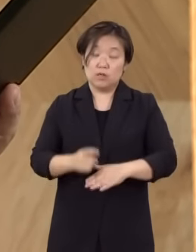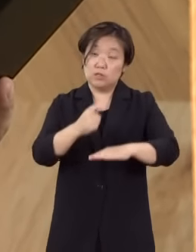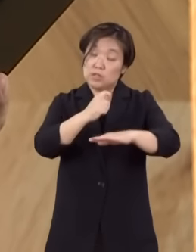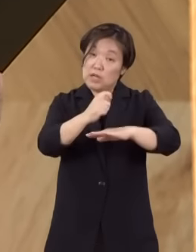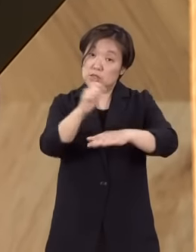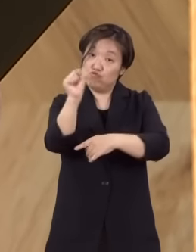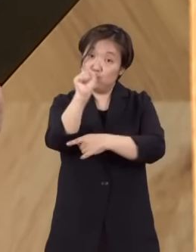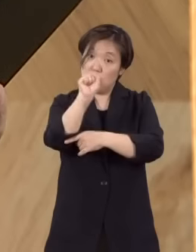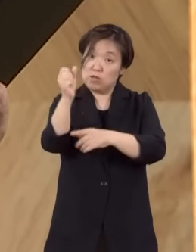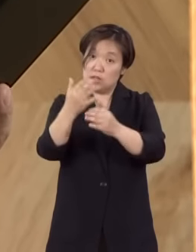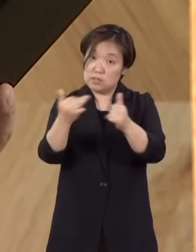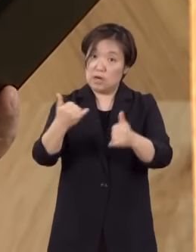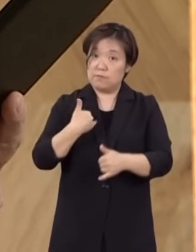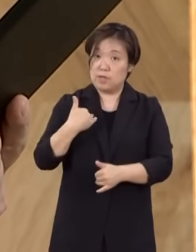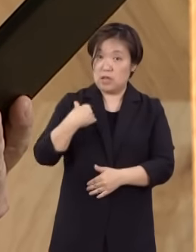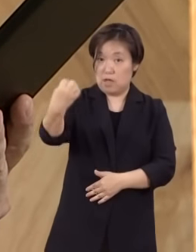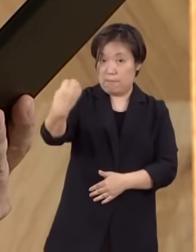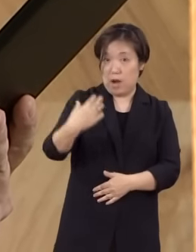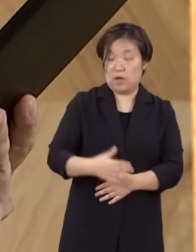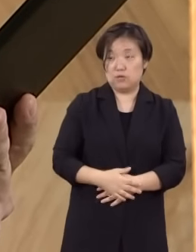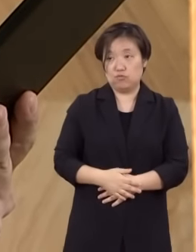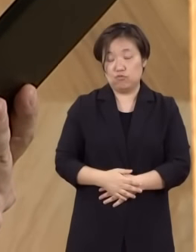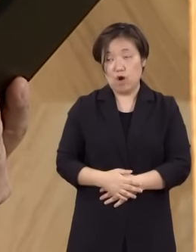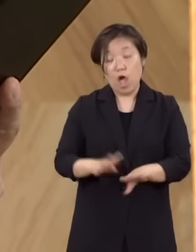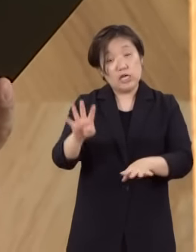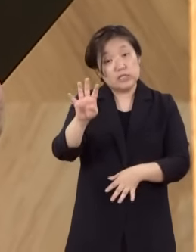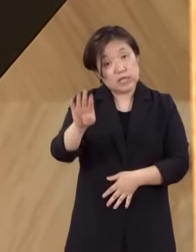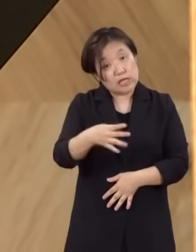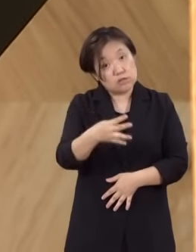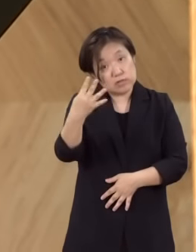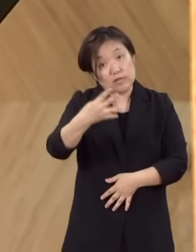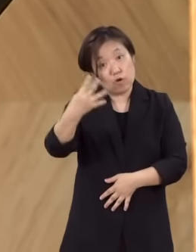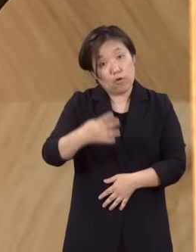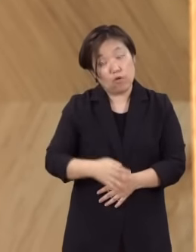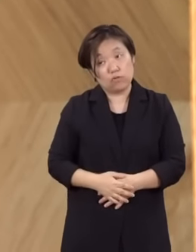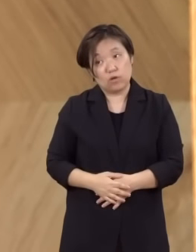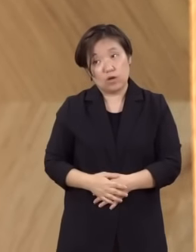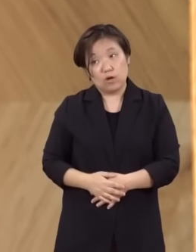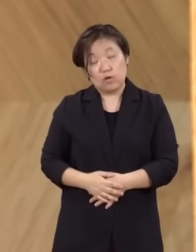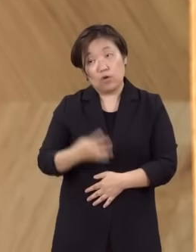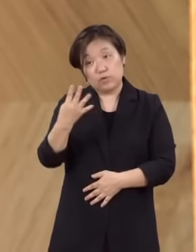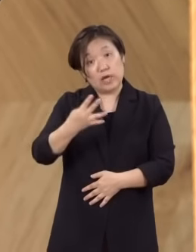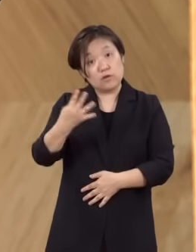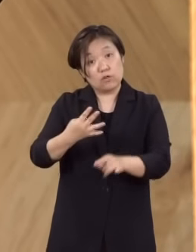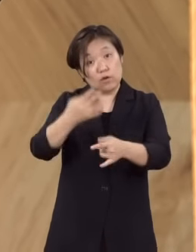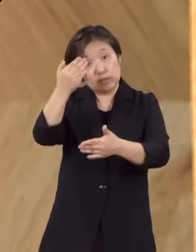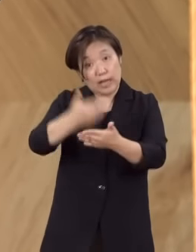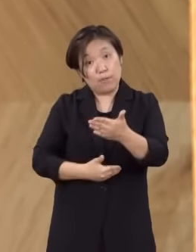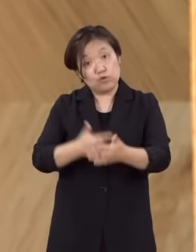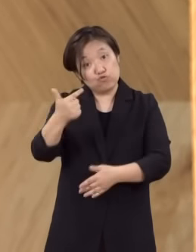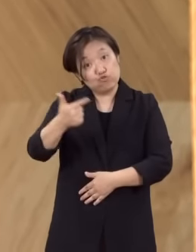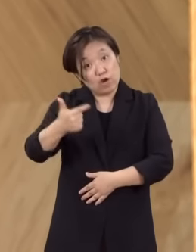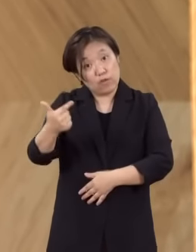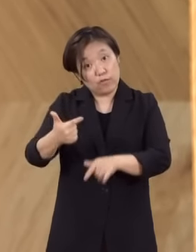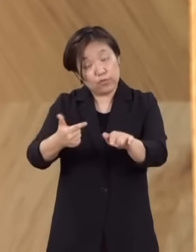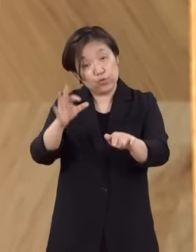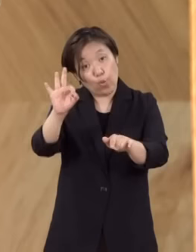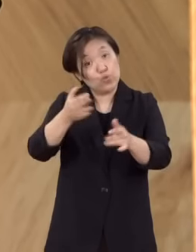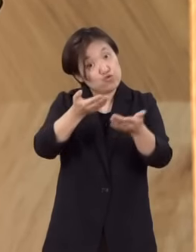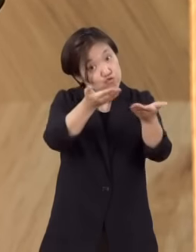기사분께서 택시 비용은 4천원인데 잔돈으로 저에게 현금으로 받을지